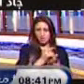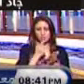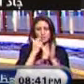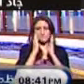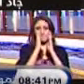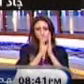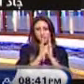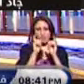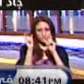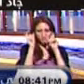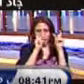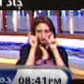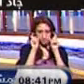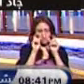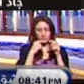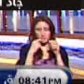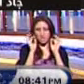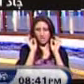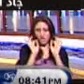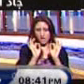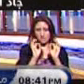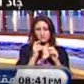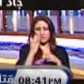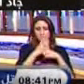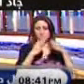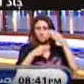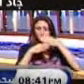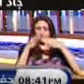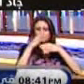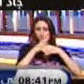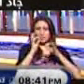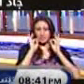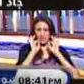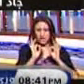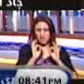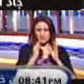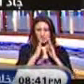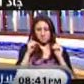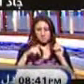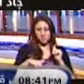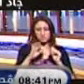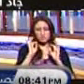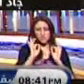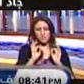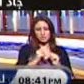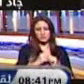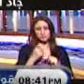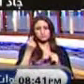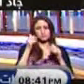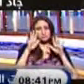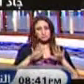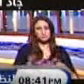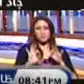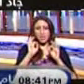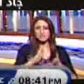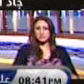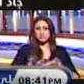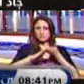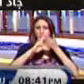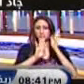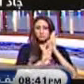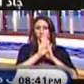في استكمال مؤسسات او بناء مؤسسات الدولة، ثم نعالج المشاكل الاقتصادية والمشاكل الامنية